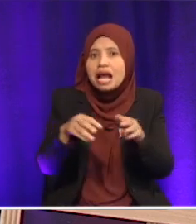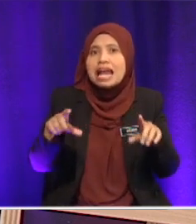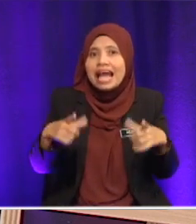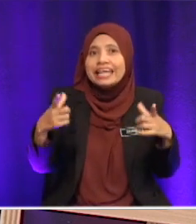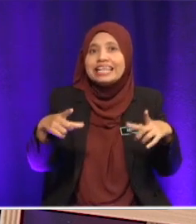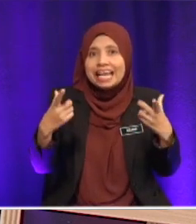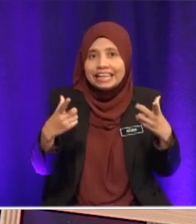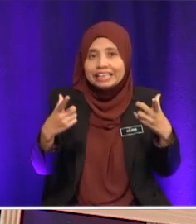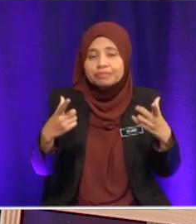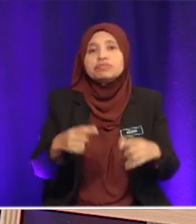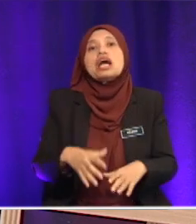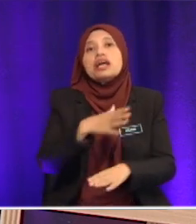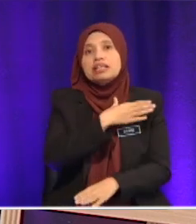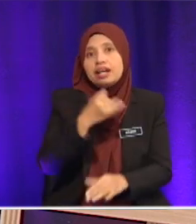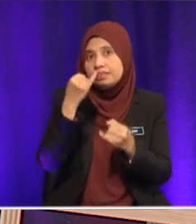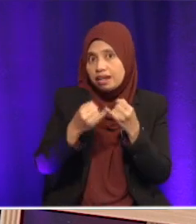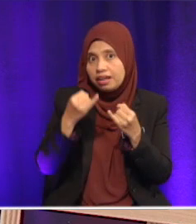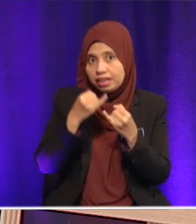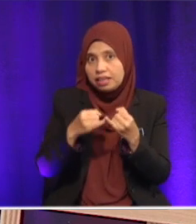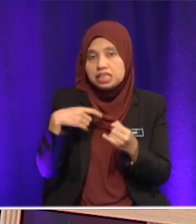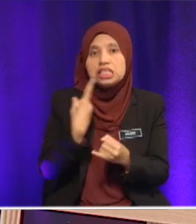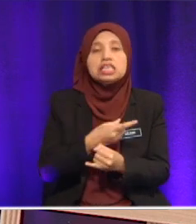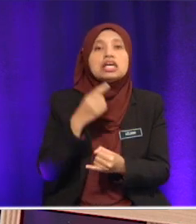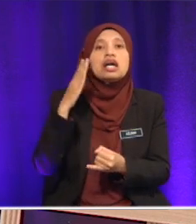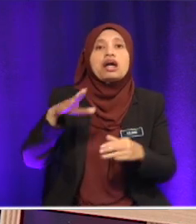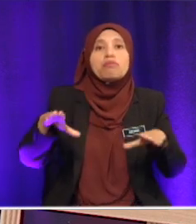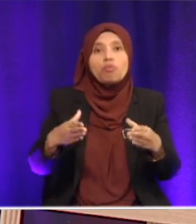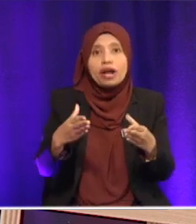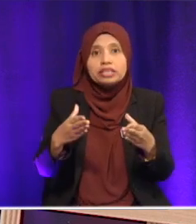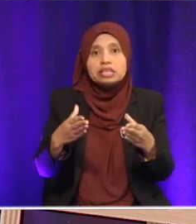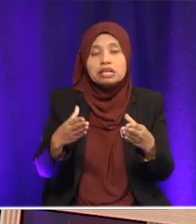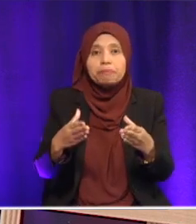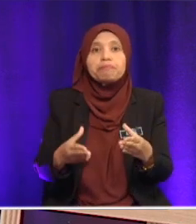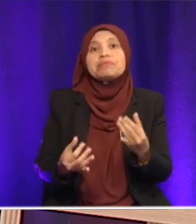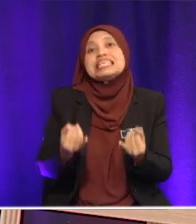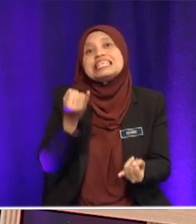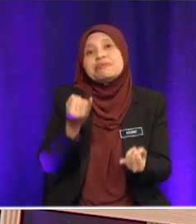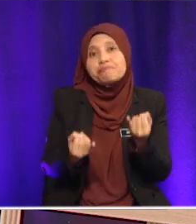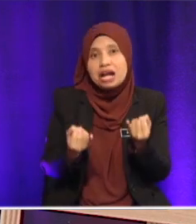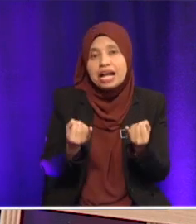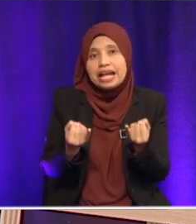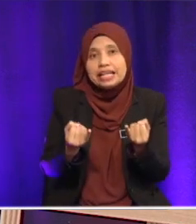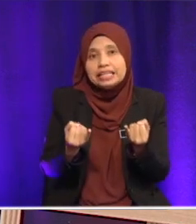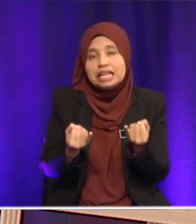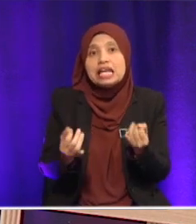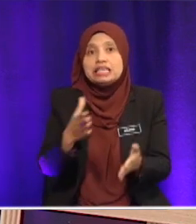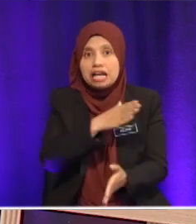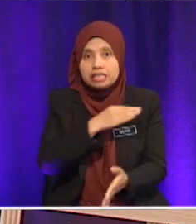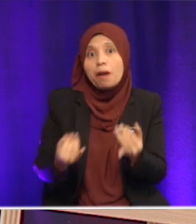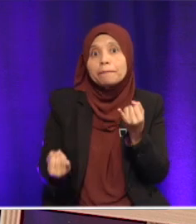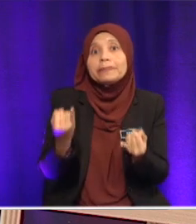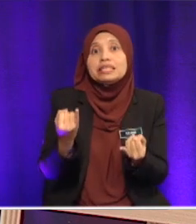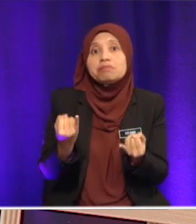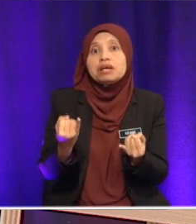itu Dan akhirnya kita pertimbangan dan pertimbangan ini